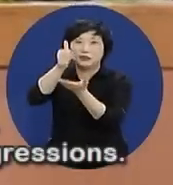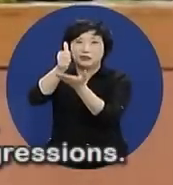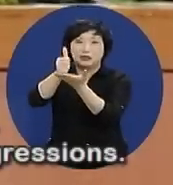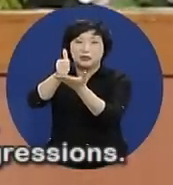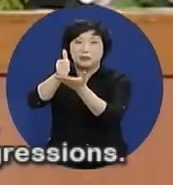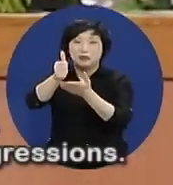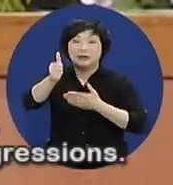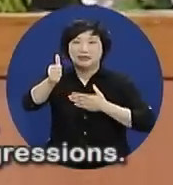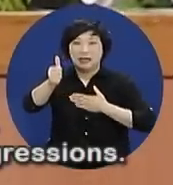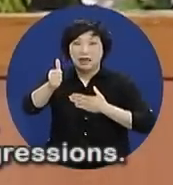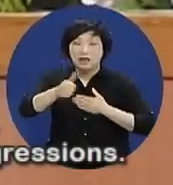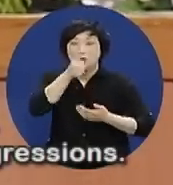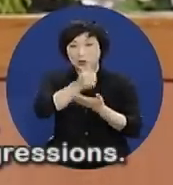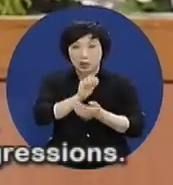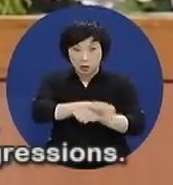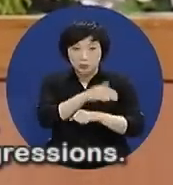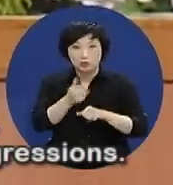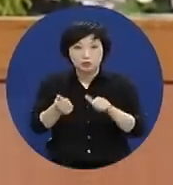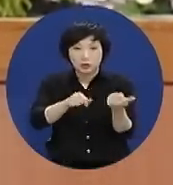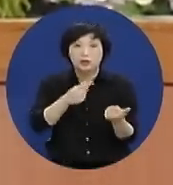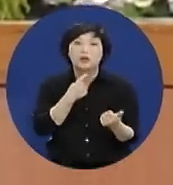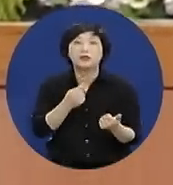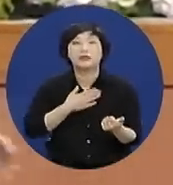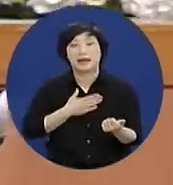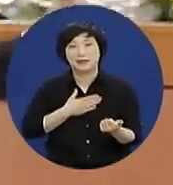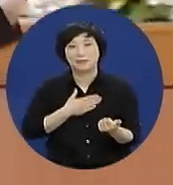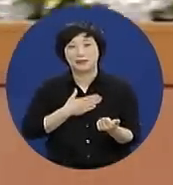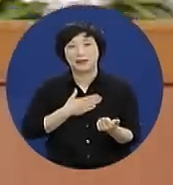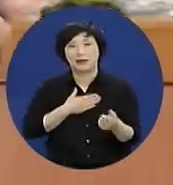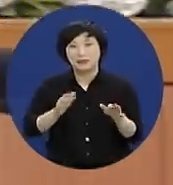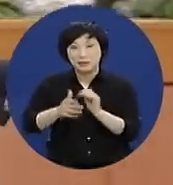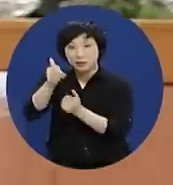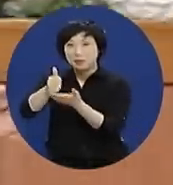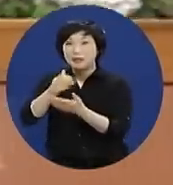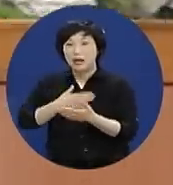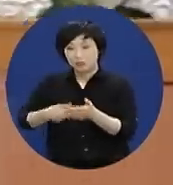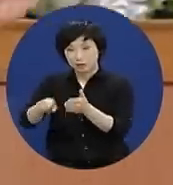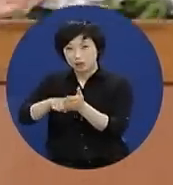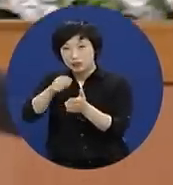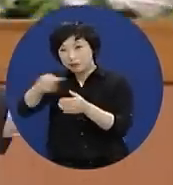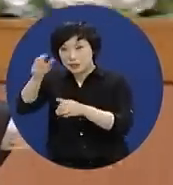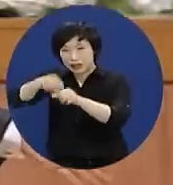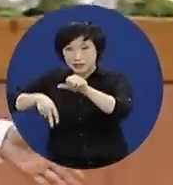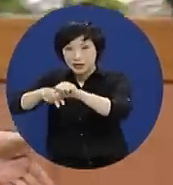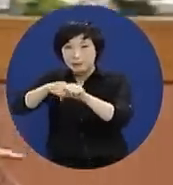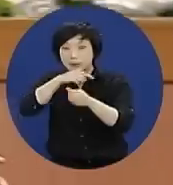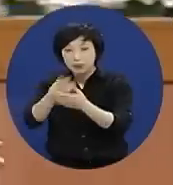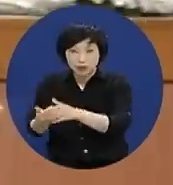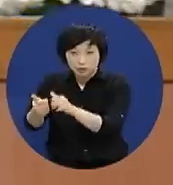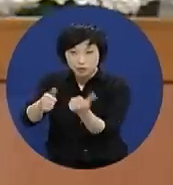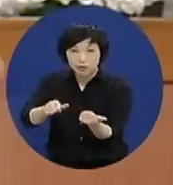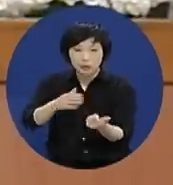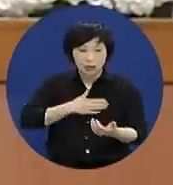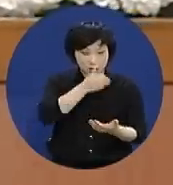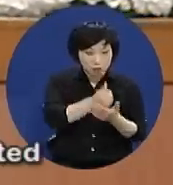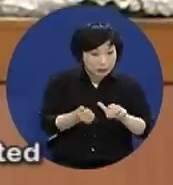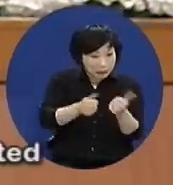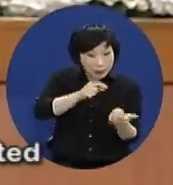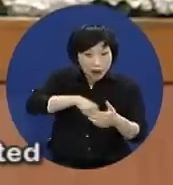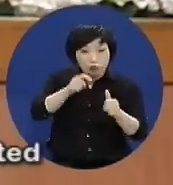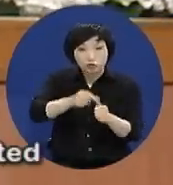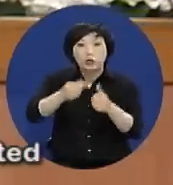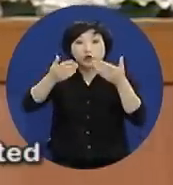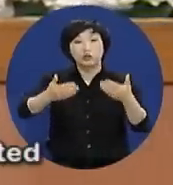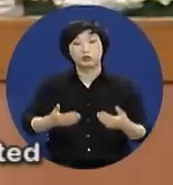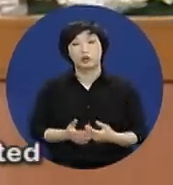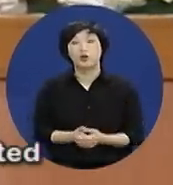主罪と戸の故に死んでいた私をイエス様が十字架にかかって罪と力から救ってくださっ